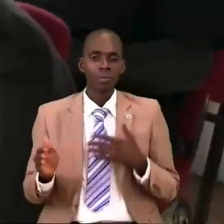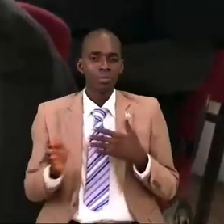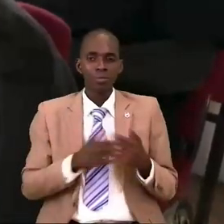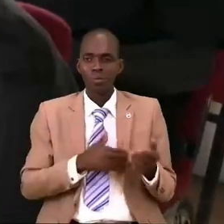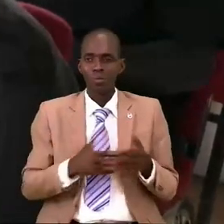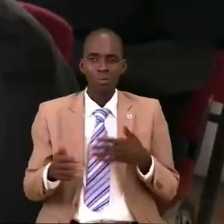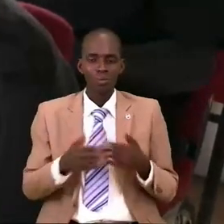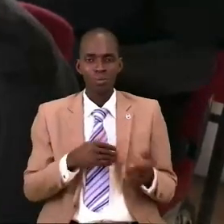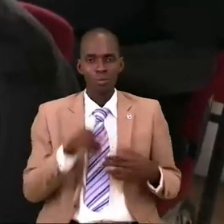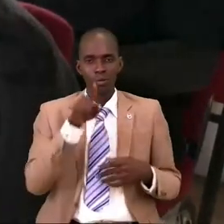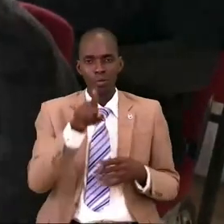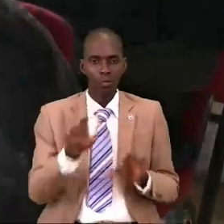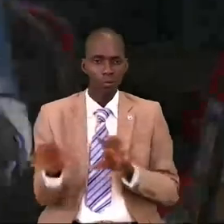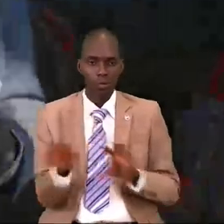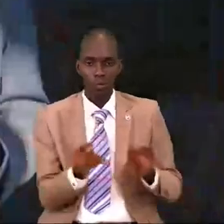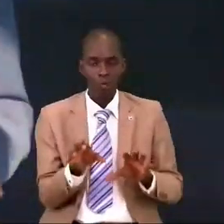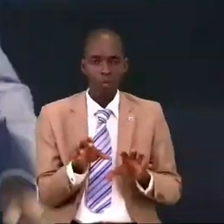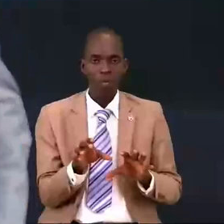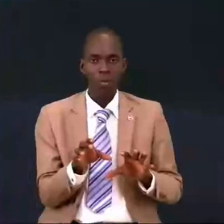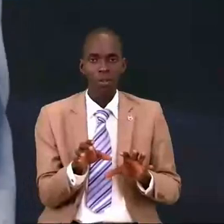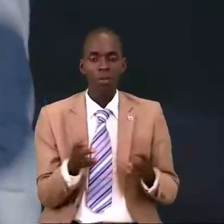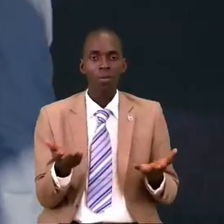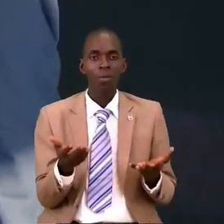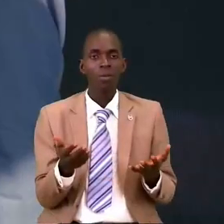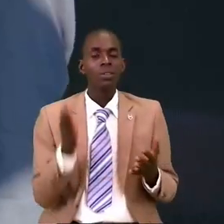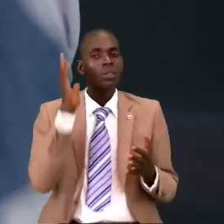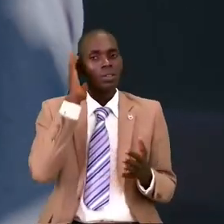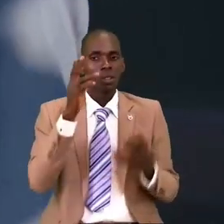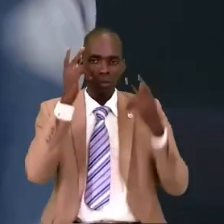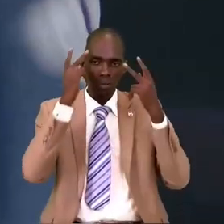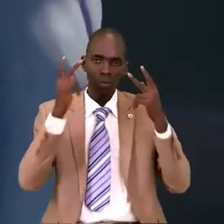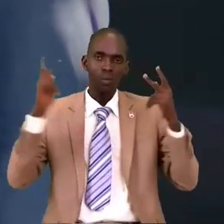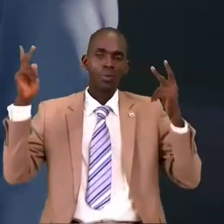Il y a des gens, ils ne font rien.